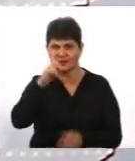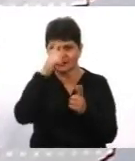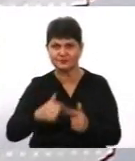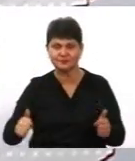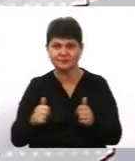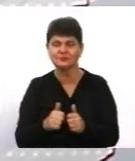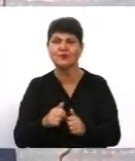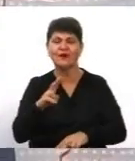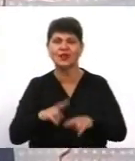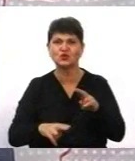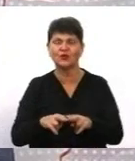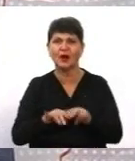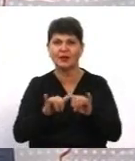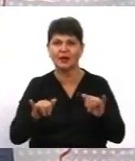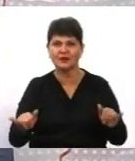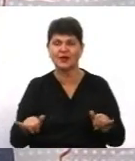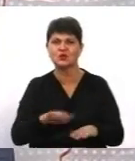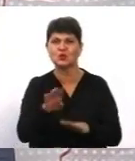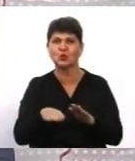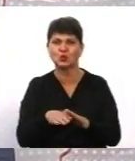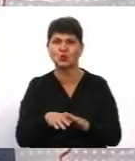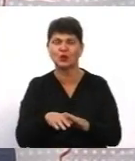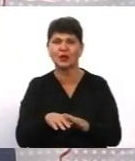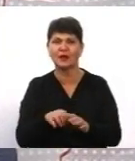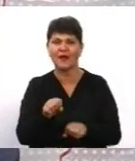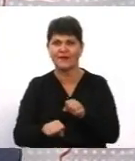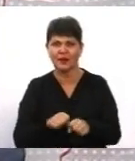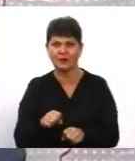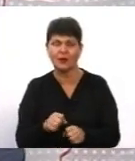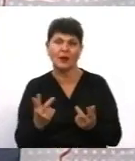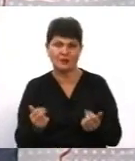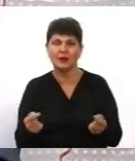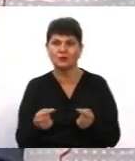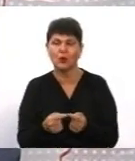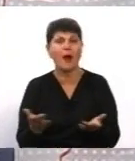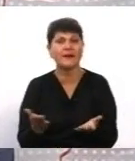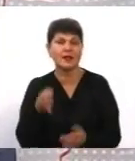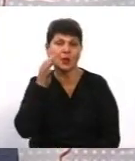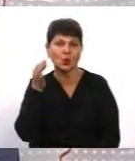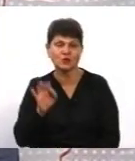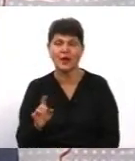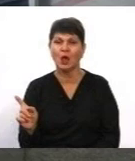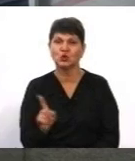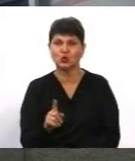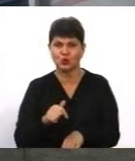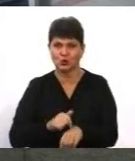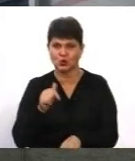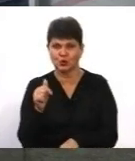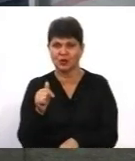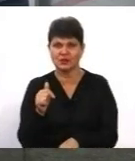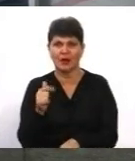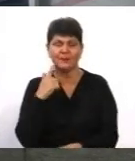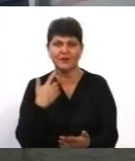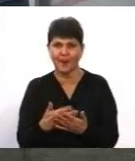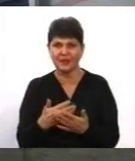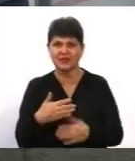велоінфраструктури? Так, однозначно. Який це досвід? Це що стосується, от, на прикладі